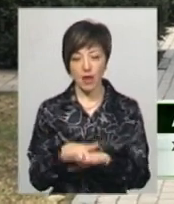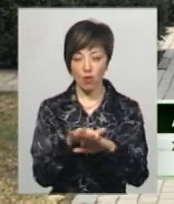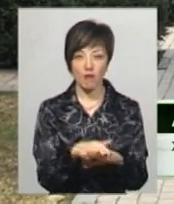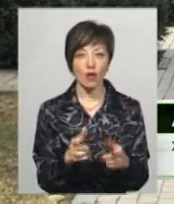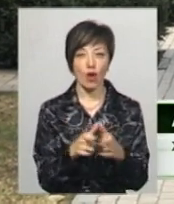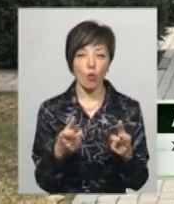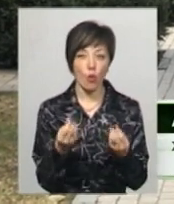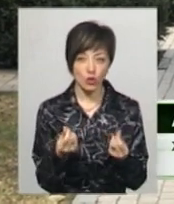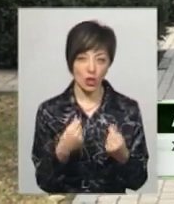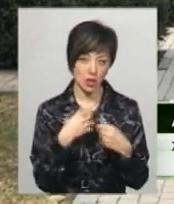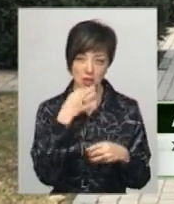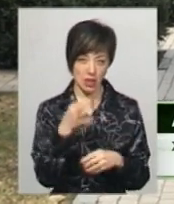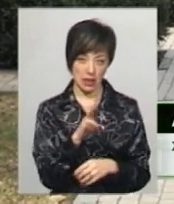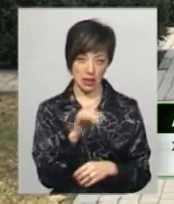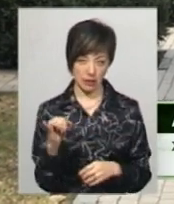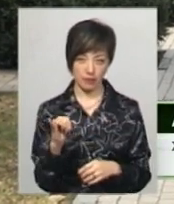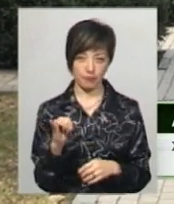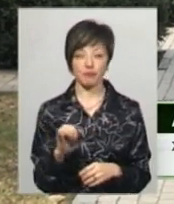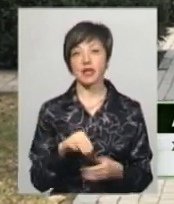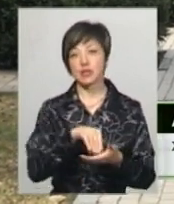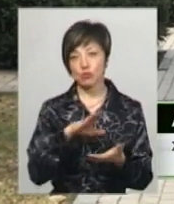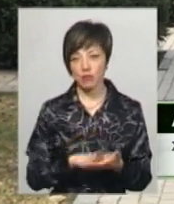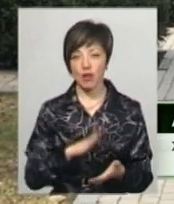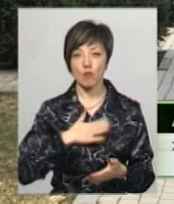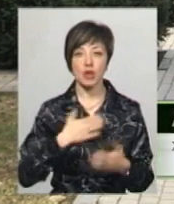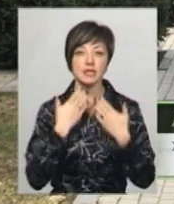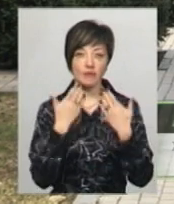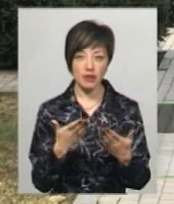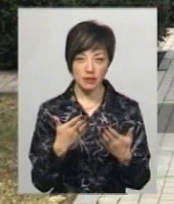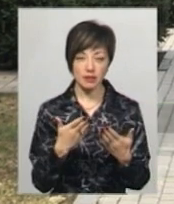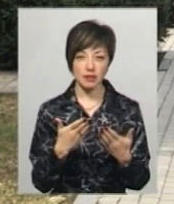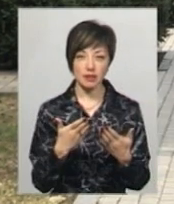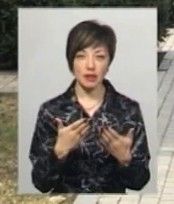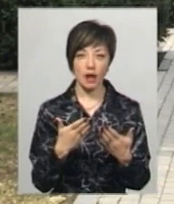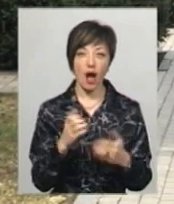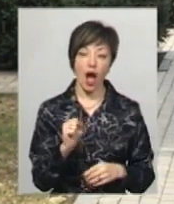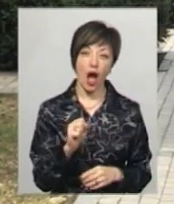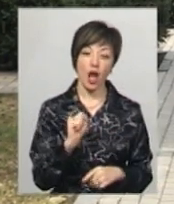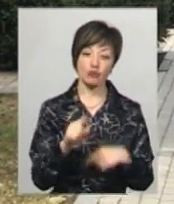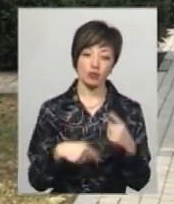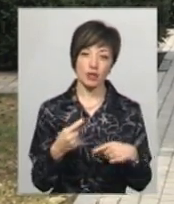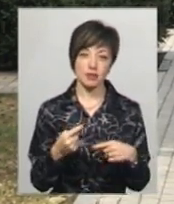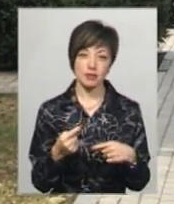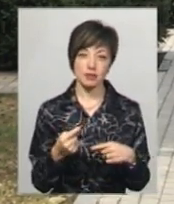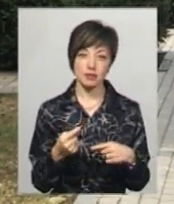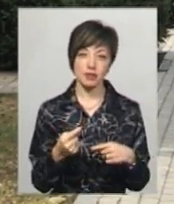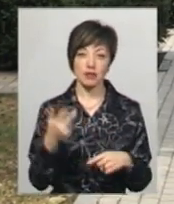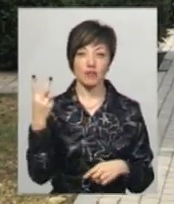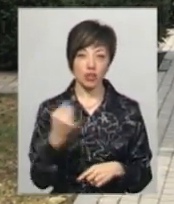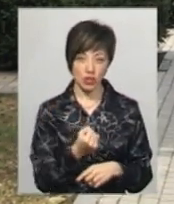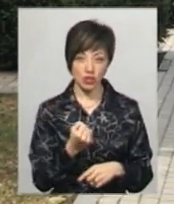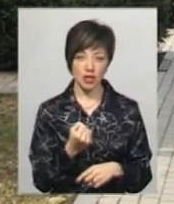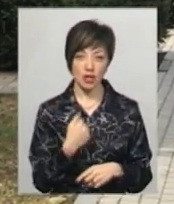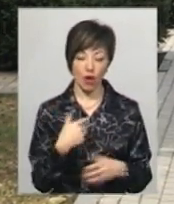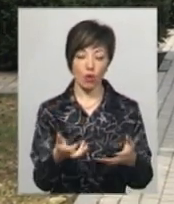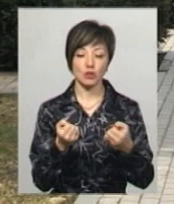якісь кошти. Я сказала, що ні. Зареєстрували моє звернення, а через 2 тижні,